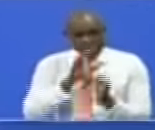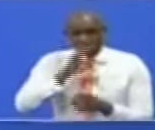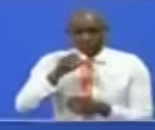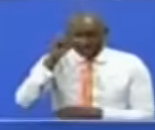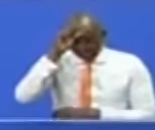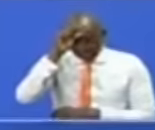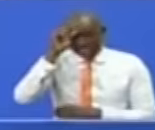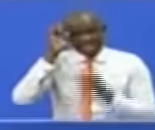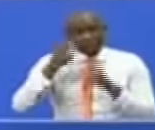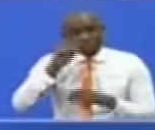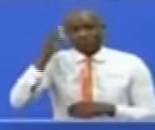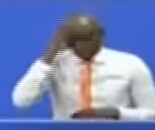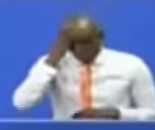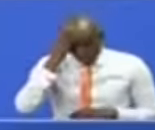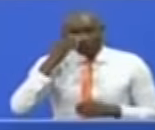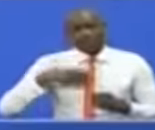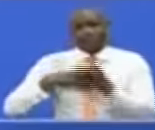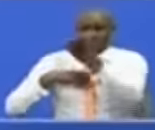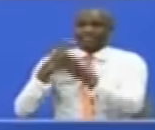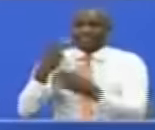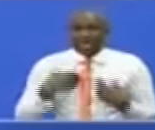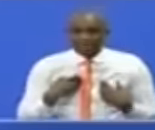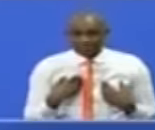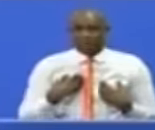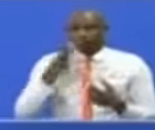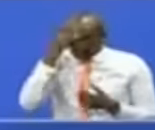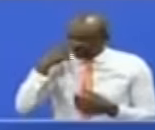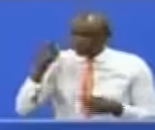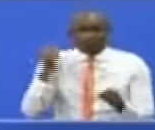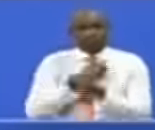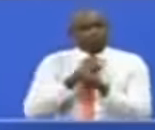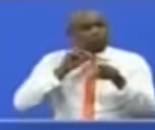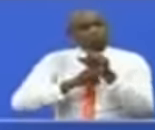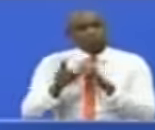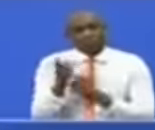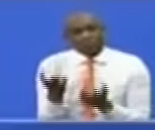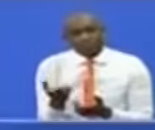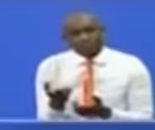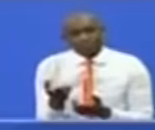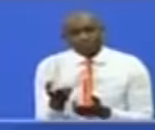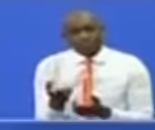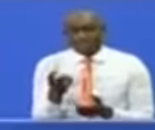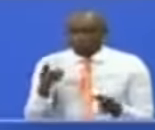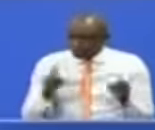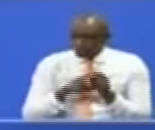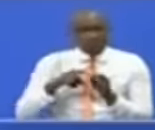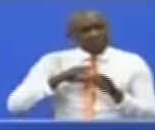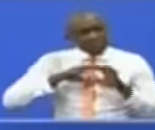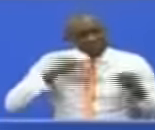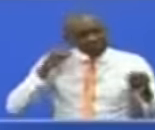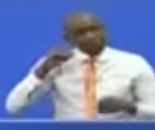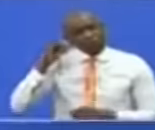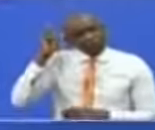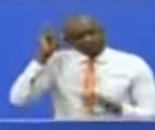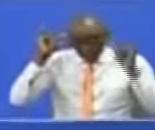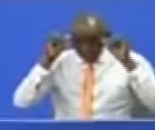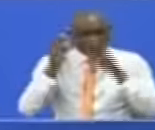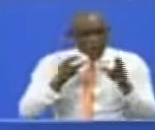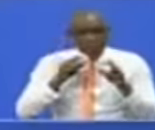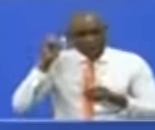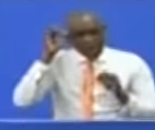wanajua kwamba mabingwa fulani wana bunduki mbona hawajaenda kushika. Alafu pia tunaambiwa kwamba huyu wizi wa ng'ombe si ati ni wizi ule wa ng'ombe wa kawaida